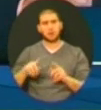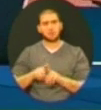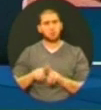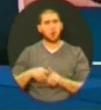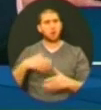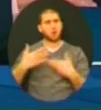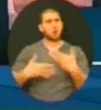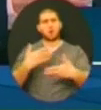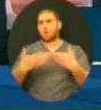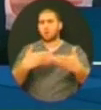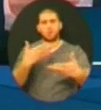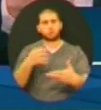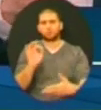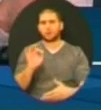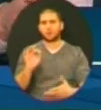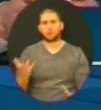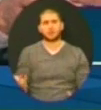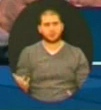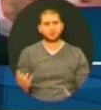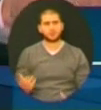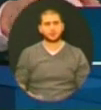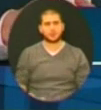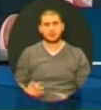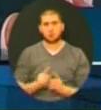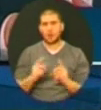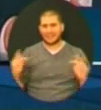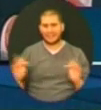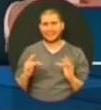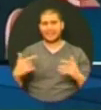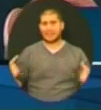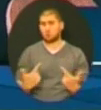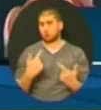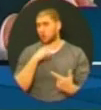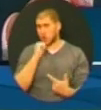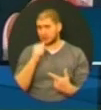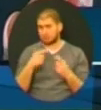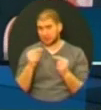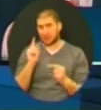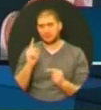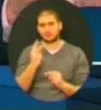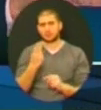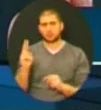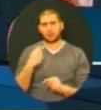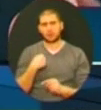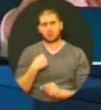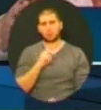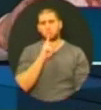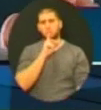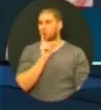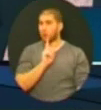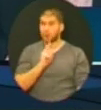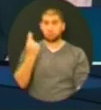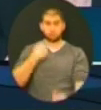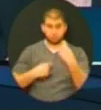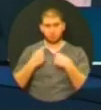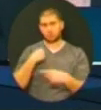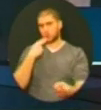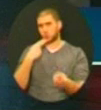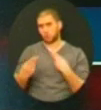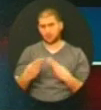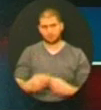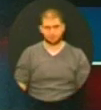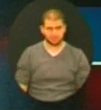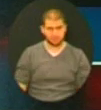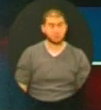למהלך של מה שנקרא אימות בעזה, מצד שני לא נעבור בשקט וכל טפטוף יענה בגשם. כן, אבל